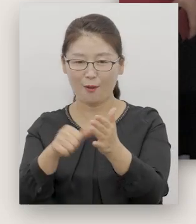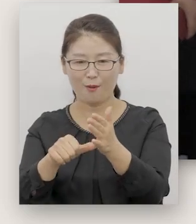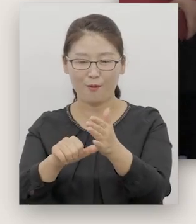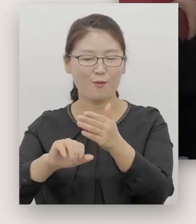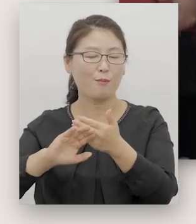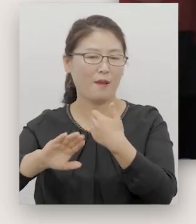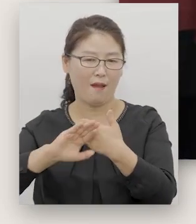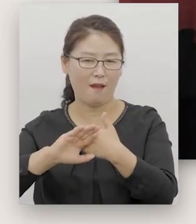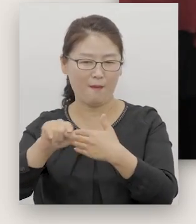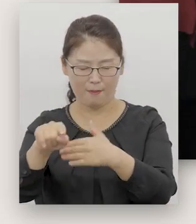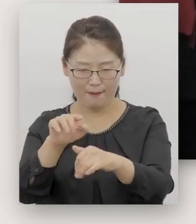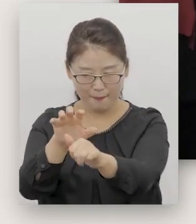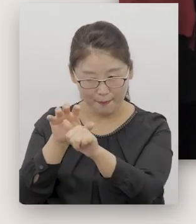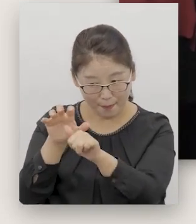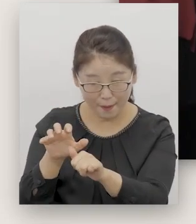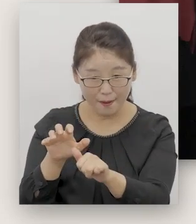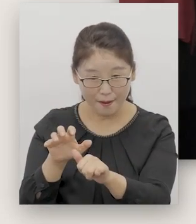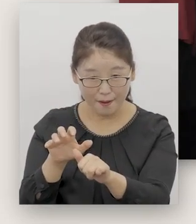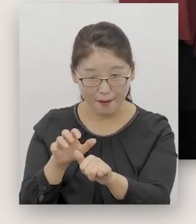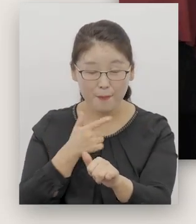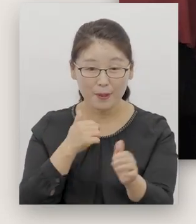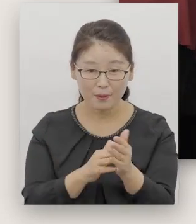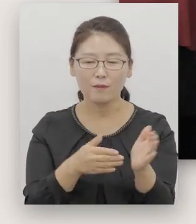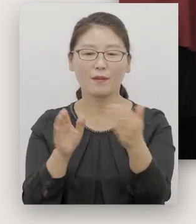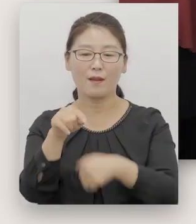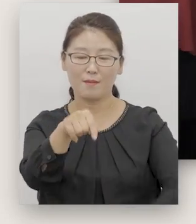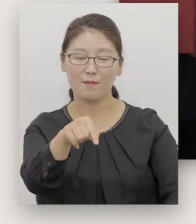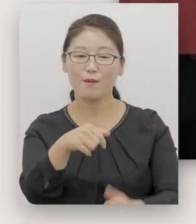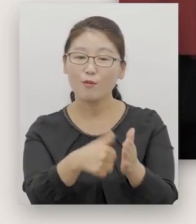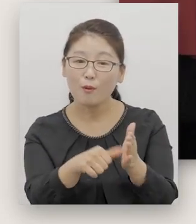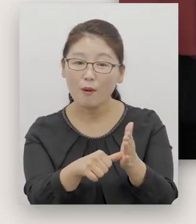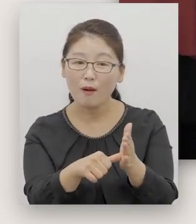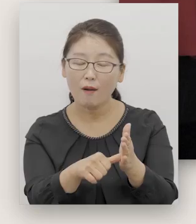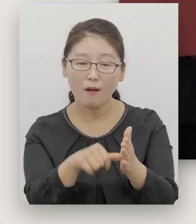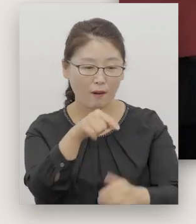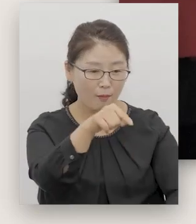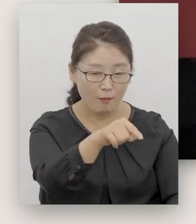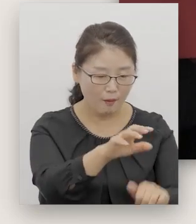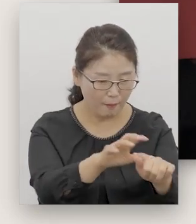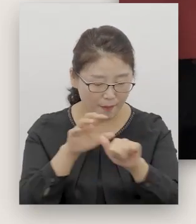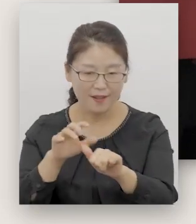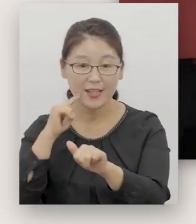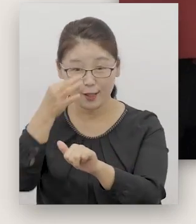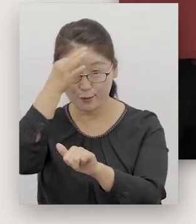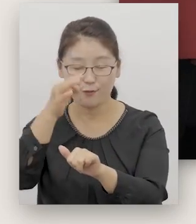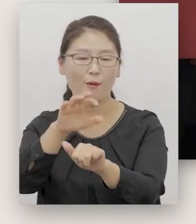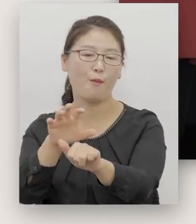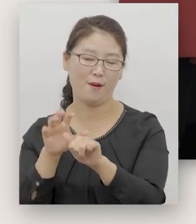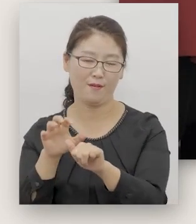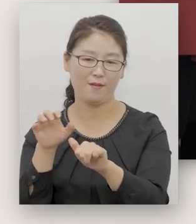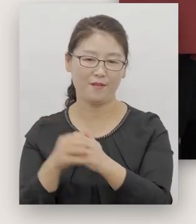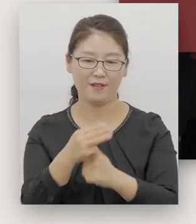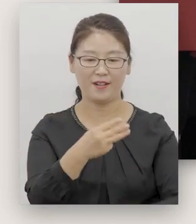자체를 사용하는 예술 작품으로 넘어오게 됩니다. 듀샹이 이후에 계속 얘기했던 레디메이드라는 작업의 첫 작업으로 말하는